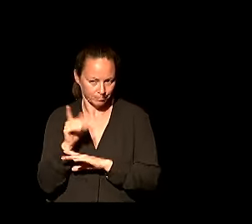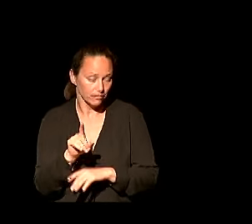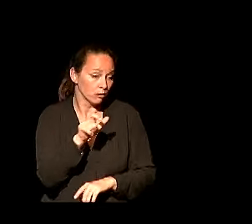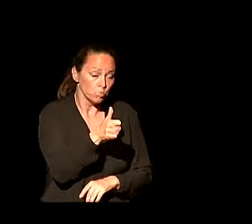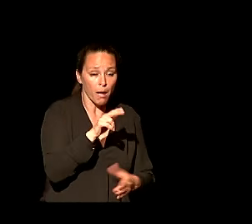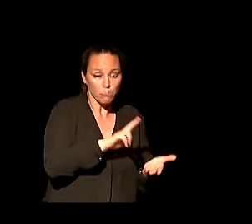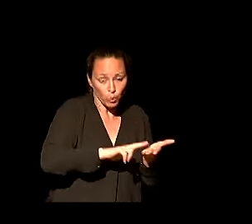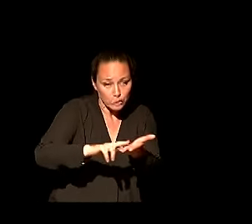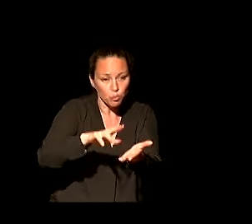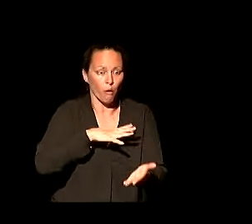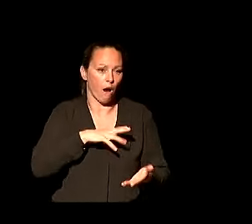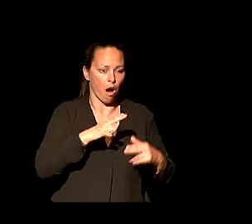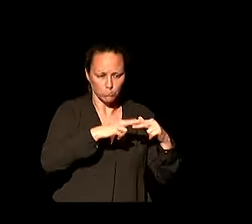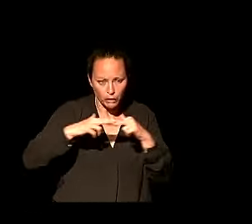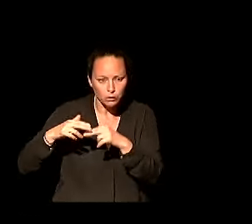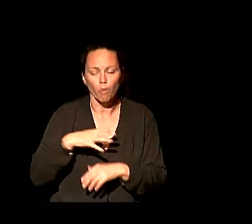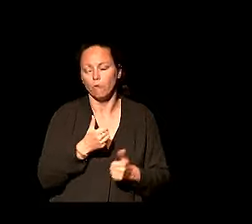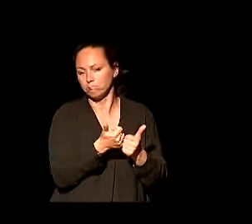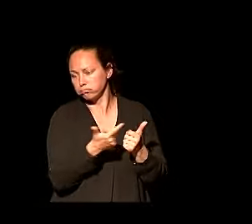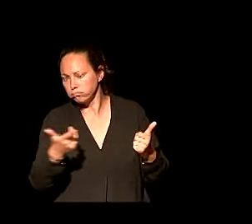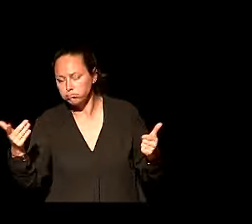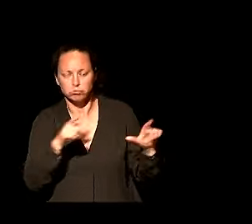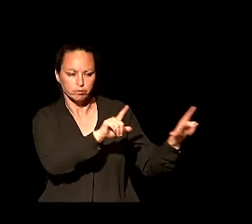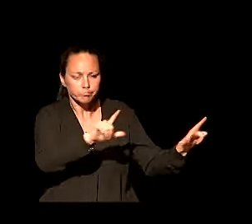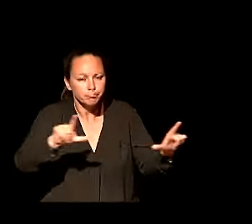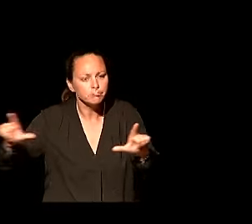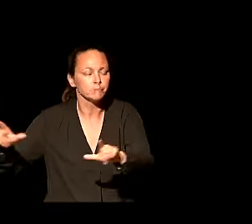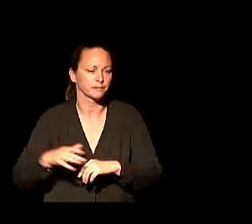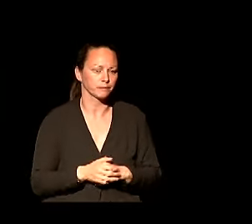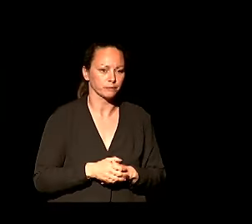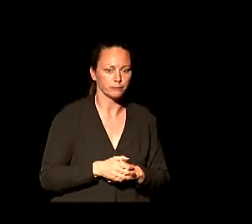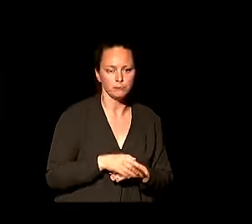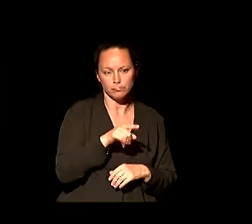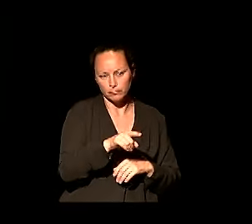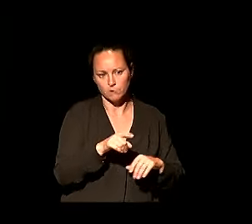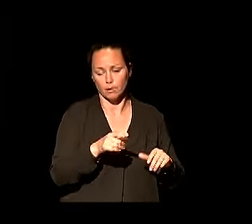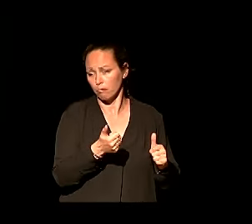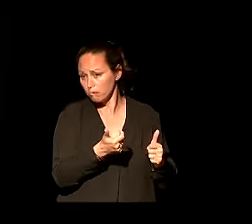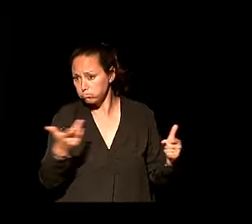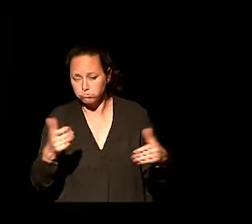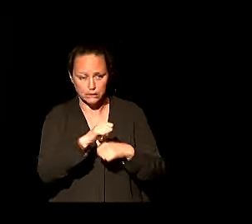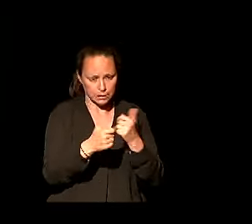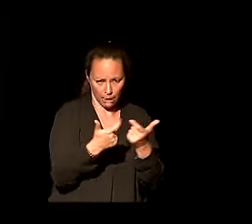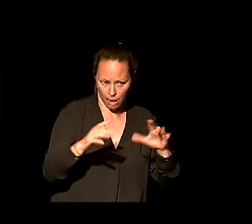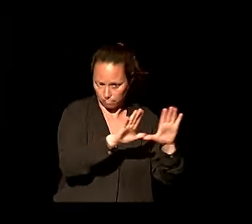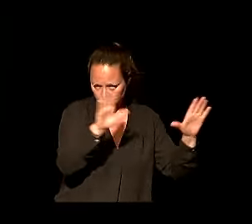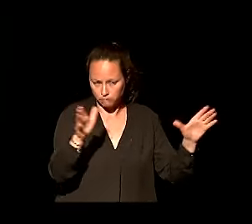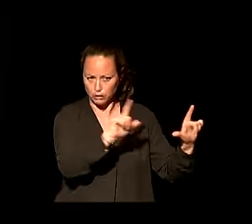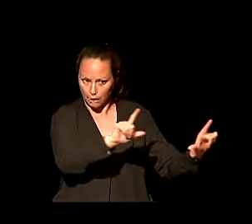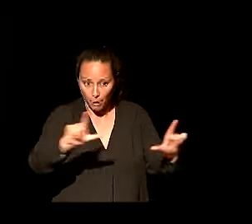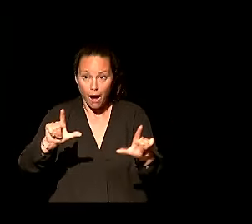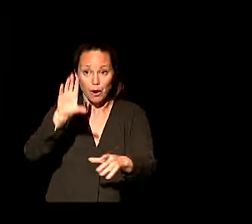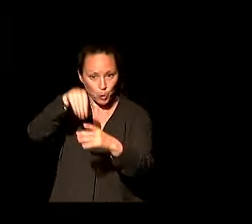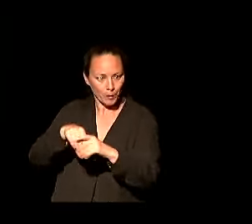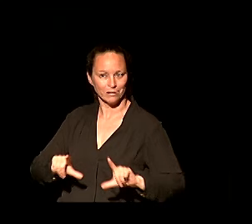donc un certain nombre de toiles d'Odilon Redon, de Modigliani, donc je le disais, une modernité plurielle, mais aussi une toile